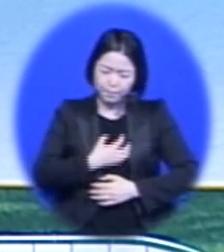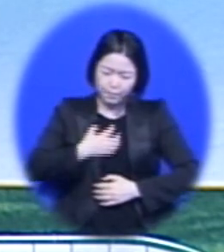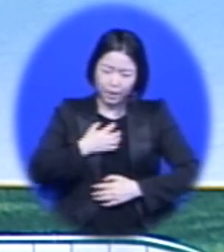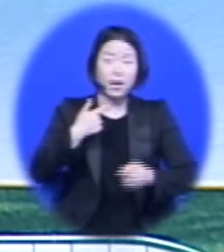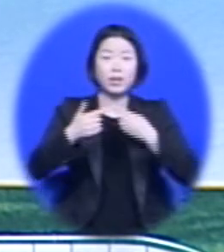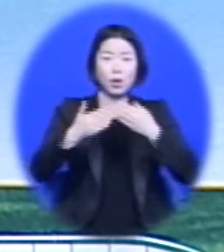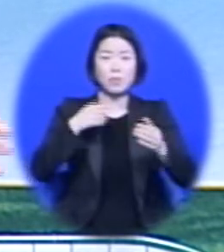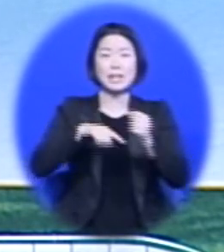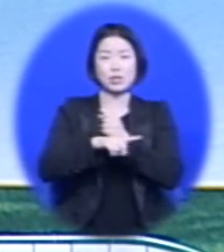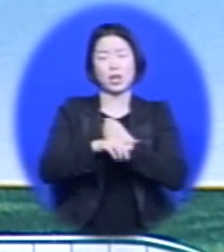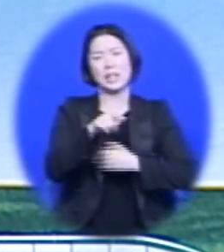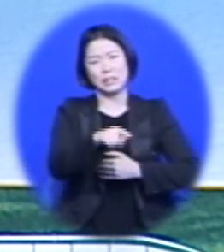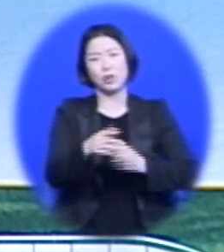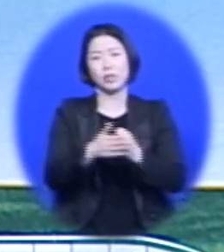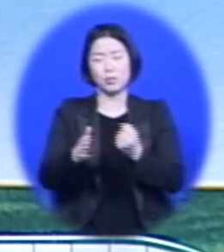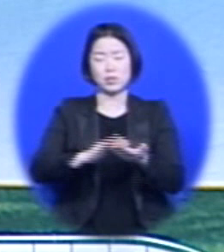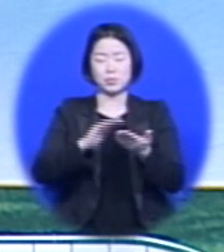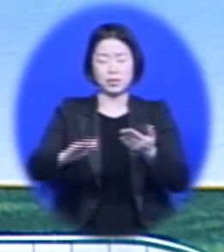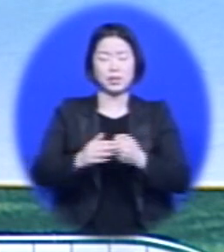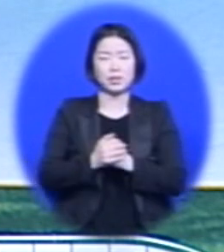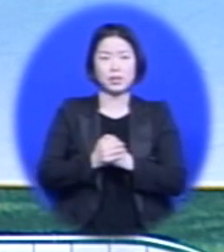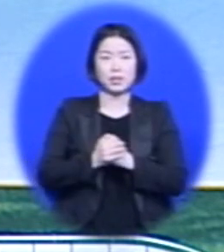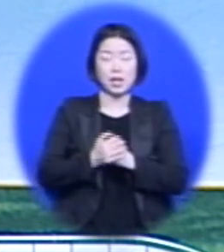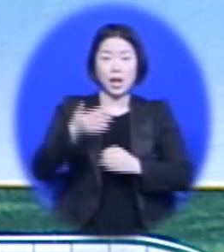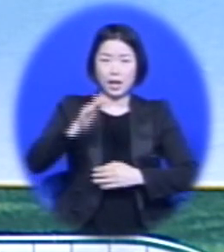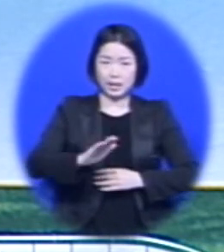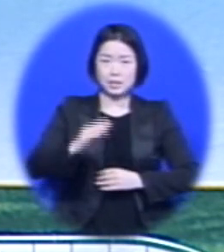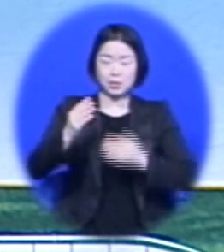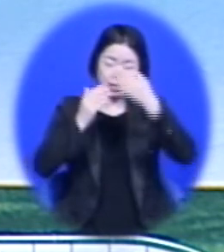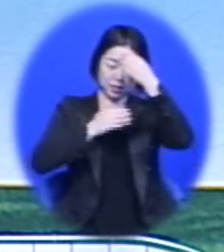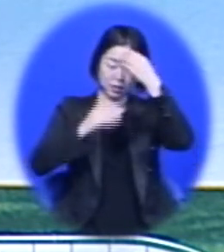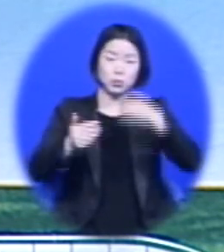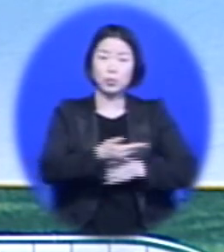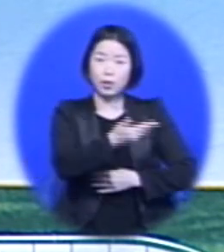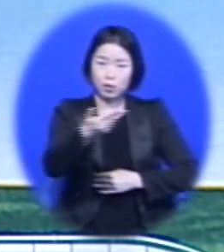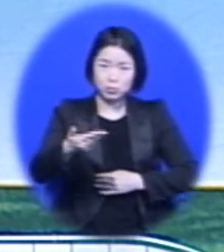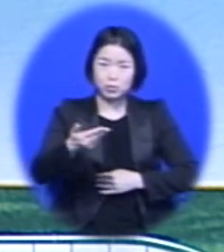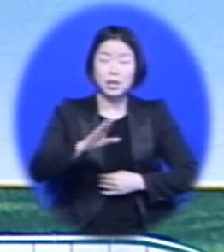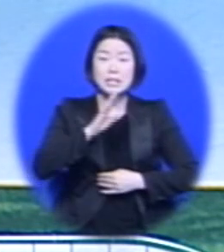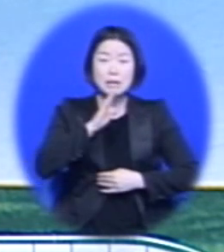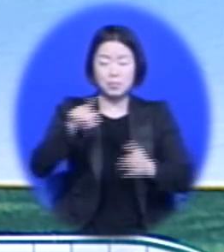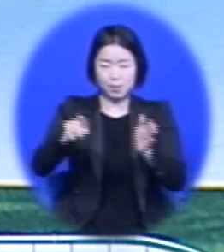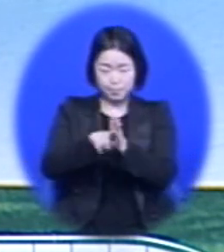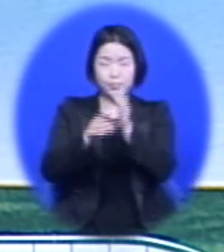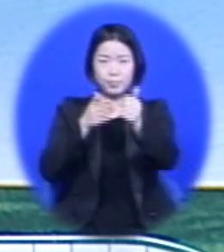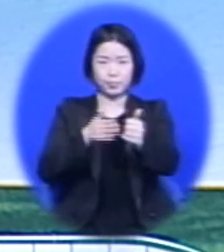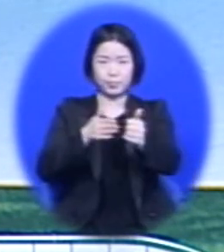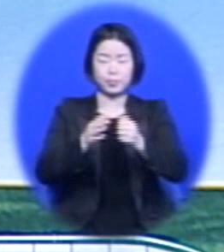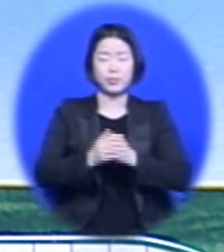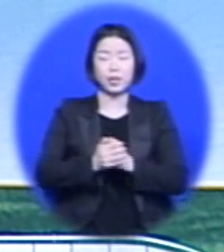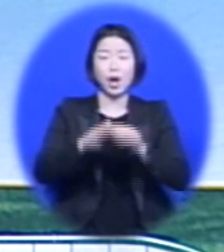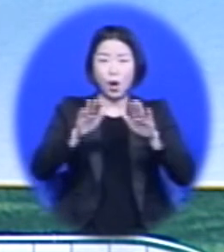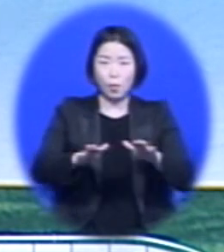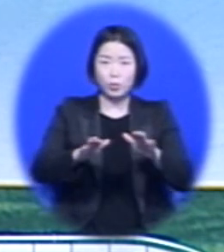경험하는 것도 바로 그 까닭입니다. 그러나 성도 여러분, 정말 믿으시기 바랍니다.